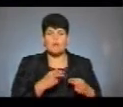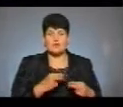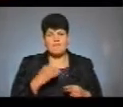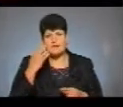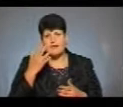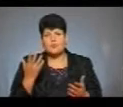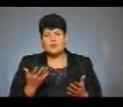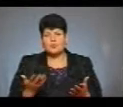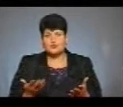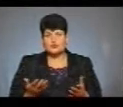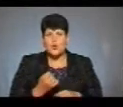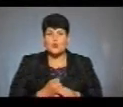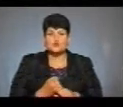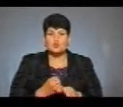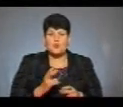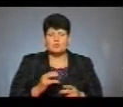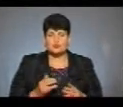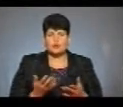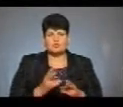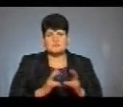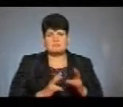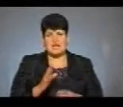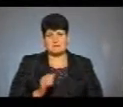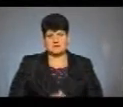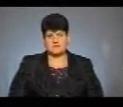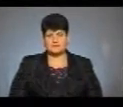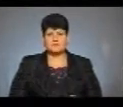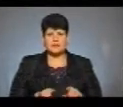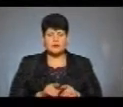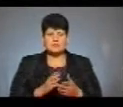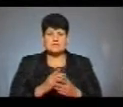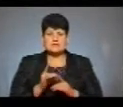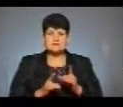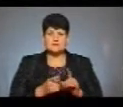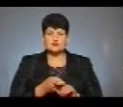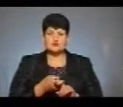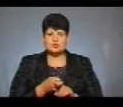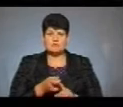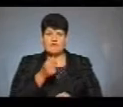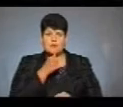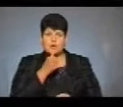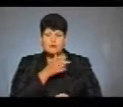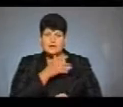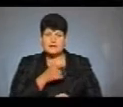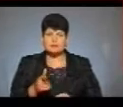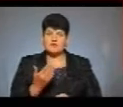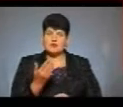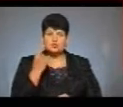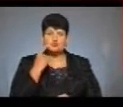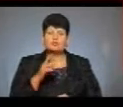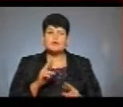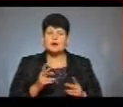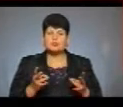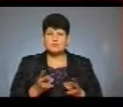чи розробку якогось підприємства. Також стали зміни стосовно випробувального терміну. На вашу думку, як